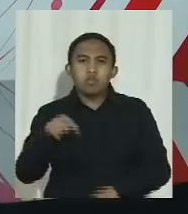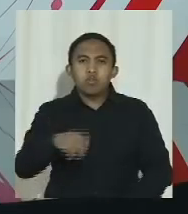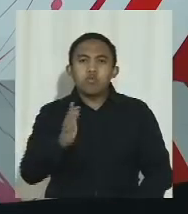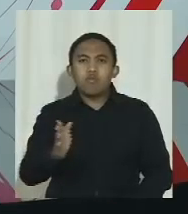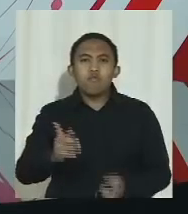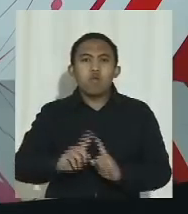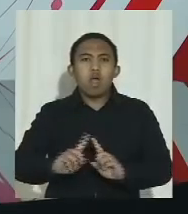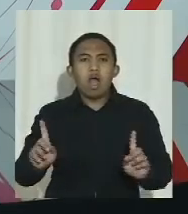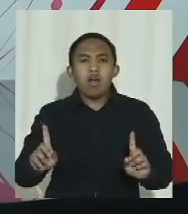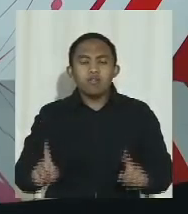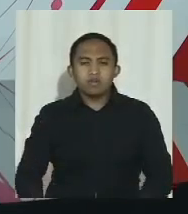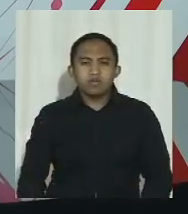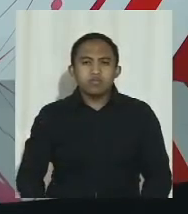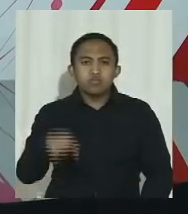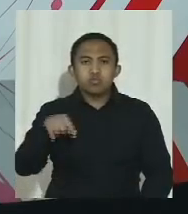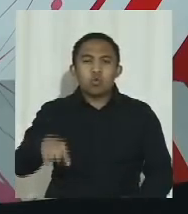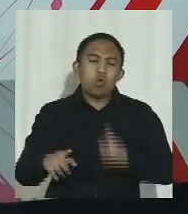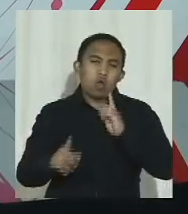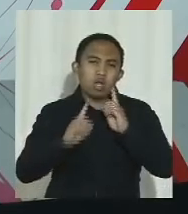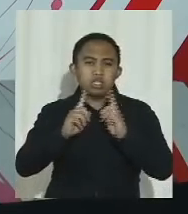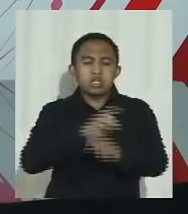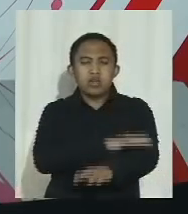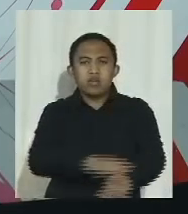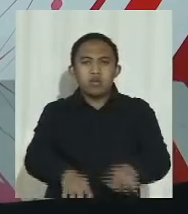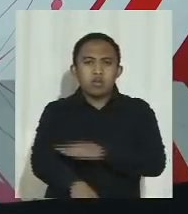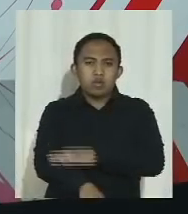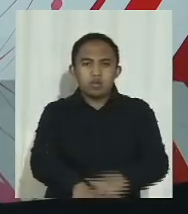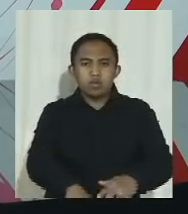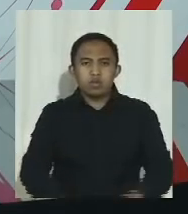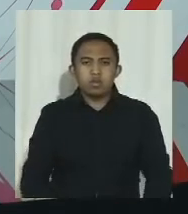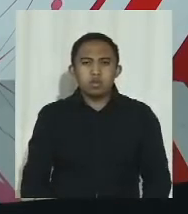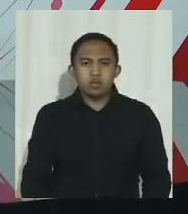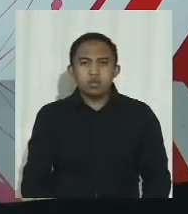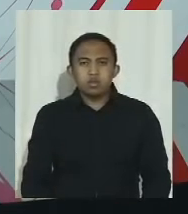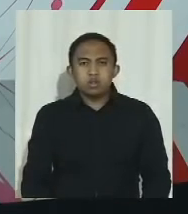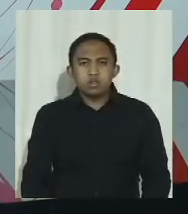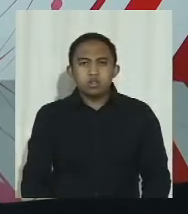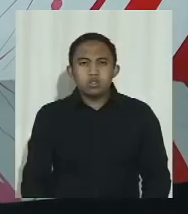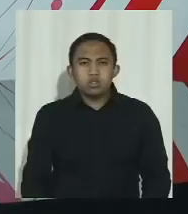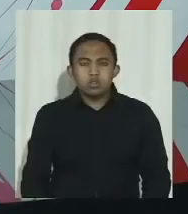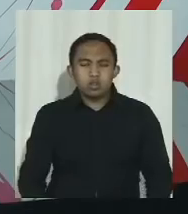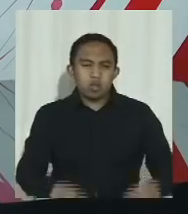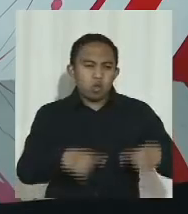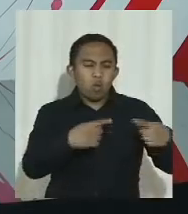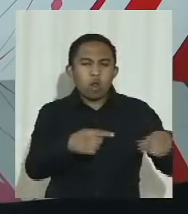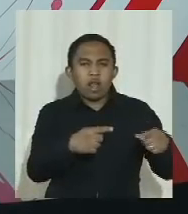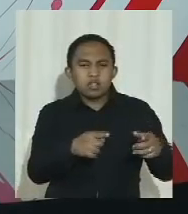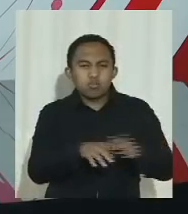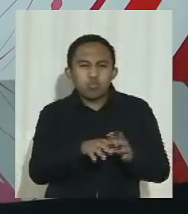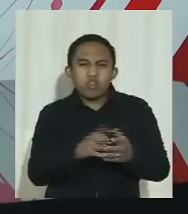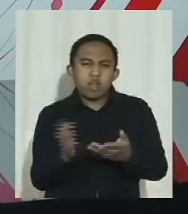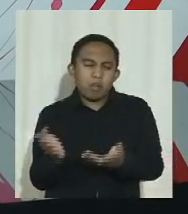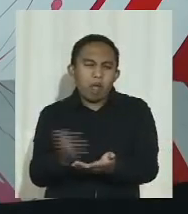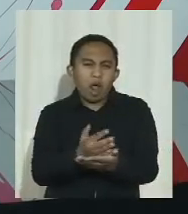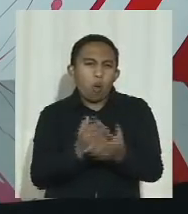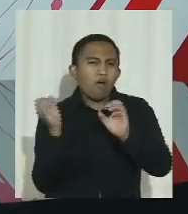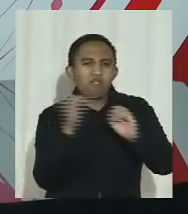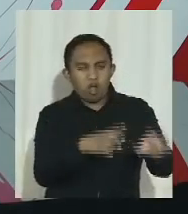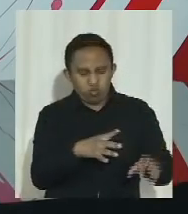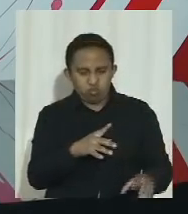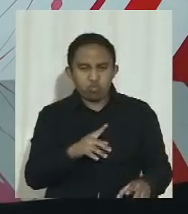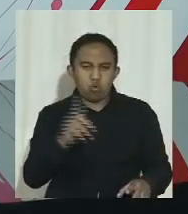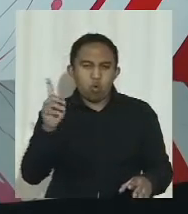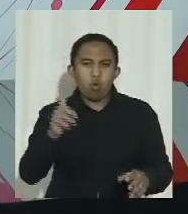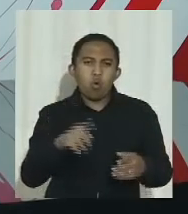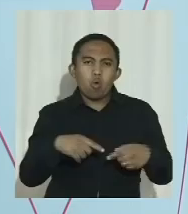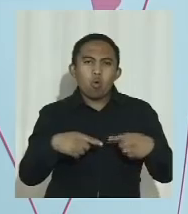eo amin'ny tontolo ny fahasalamana na azo milina vaovao fandorana fako ny hôpitaly be filatanana androany fako